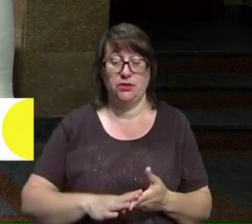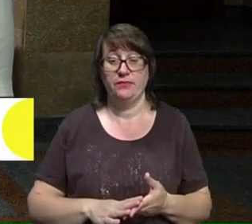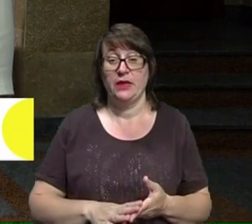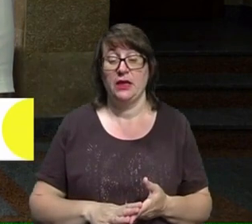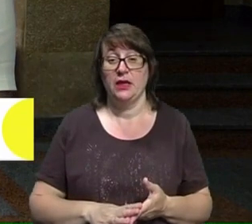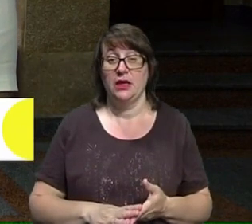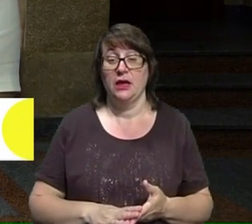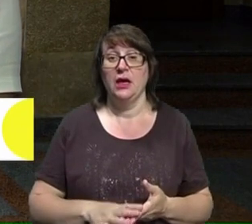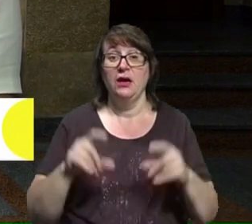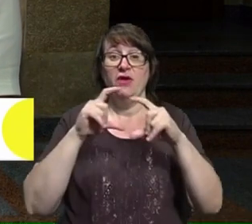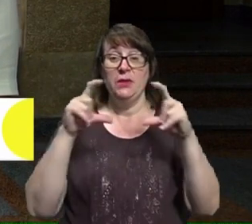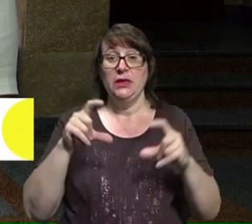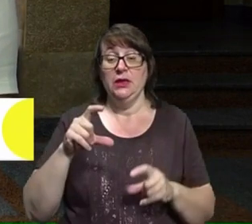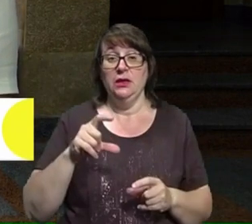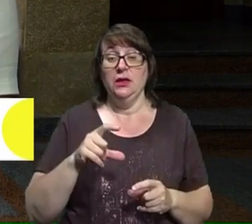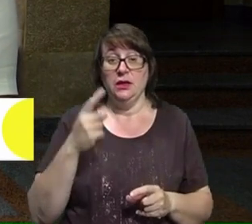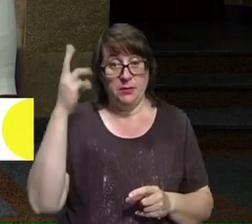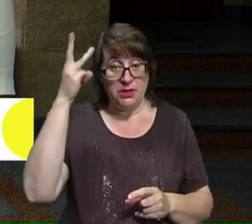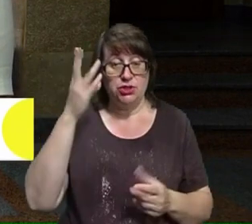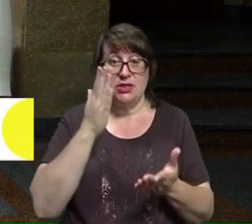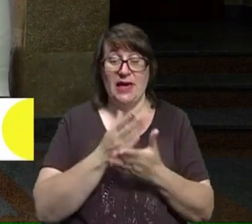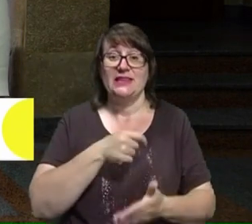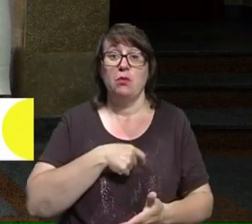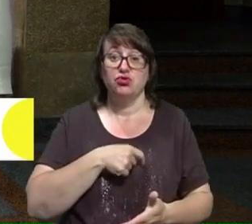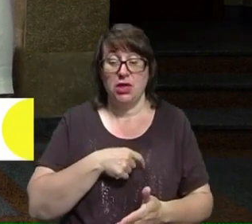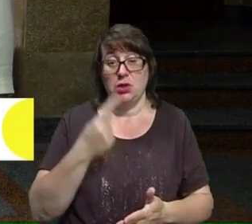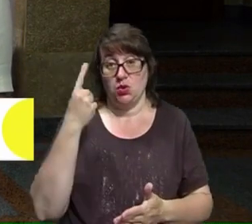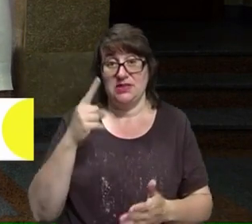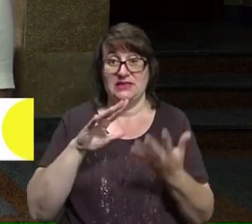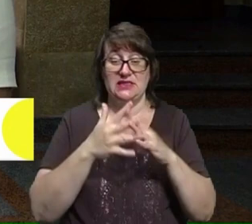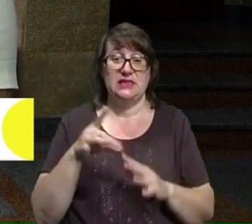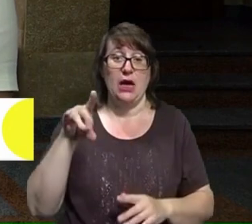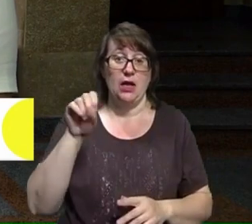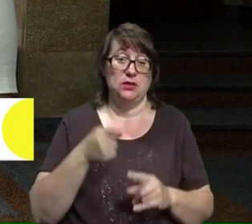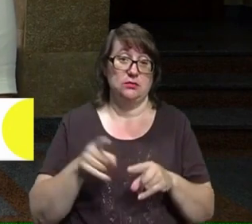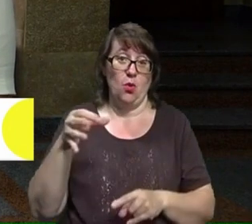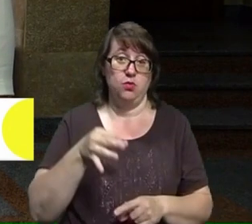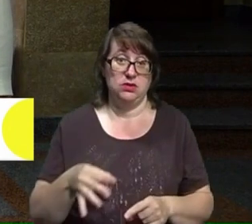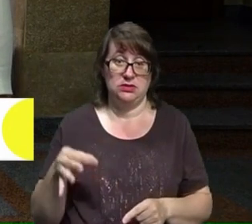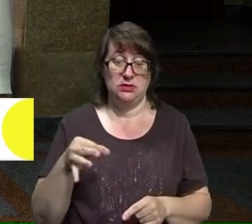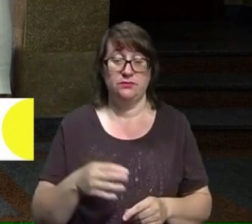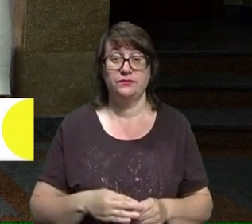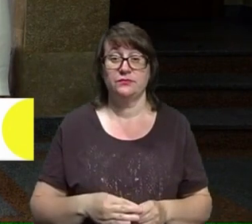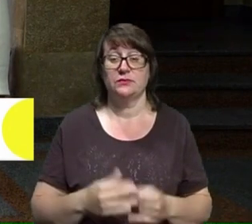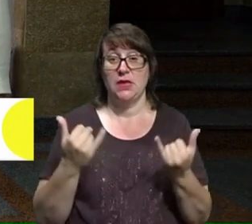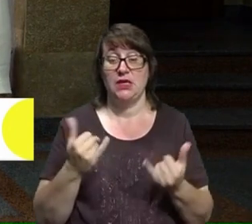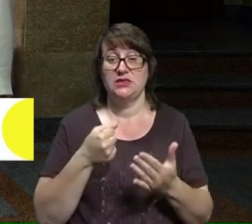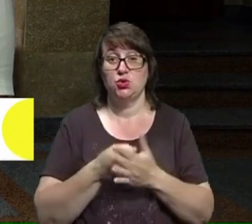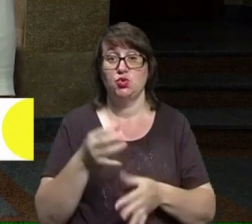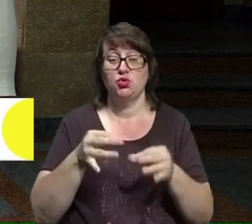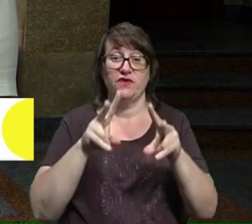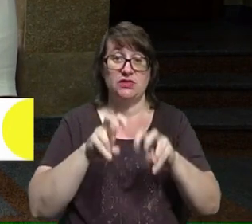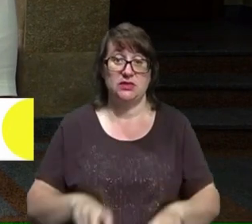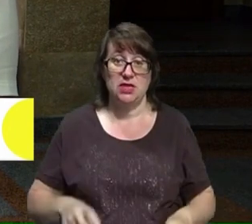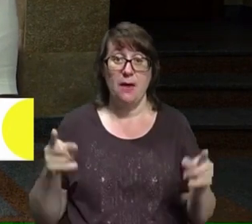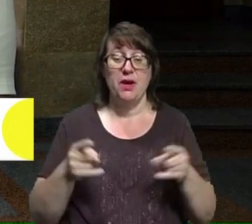закладу Хмельниччини, є депутатом однієї із сільських рад цієї області. Наразі досудове розслідування у межах кримінального